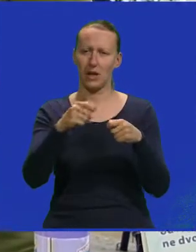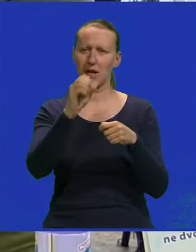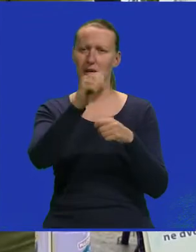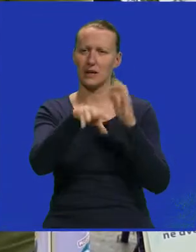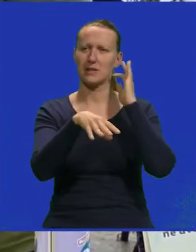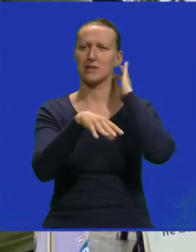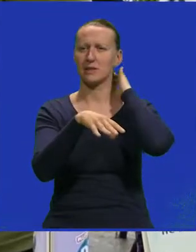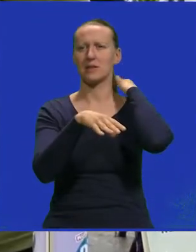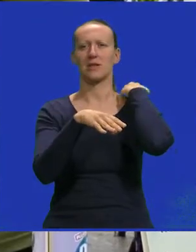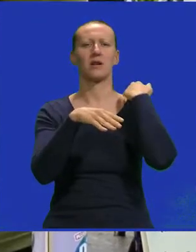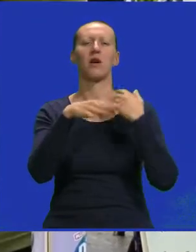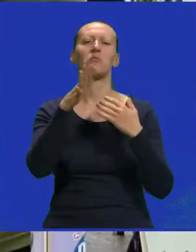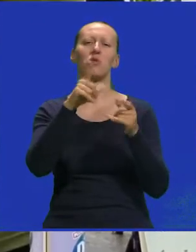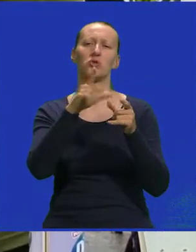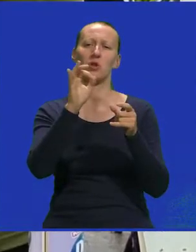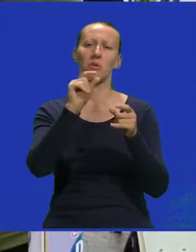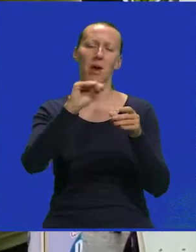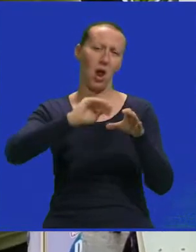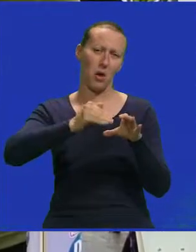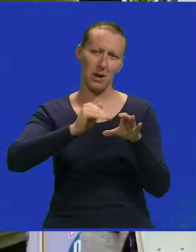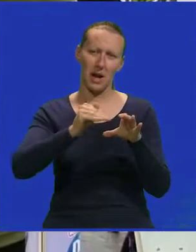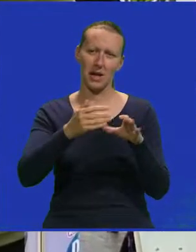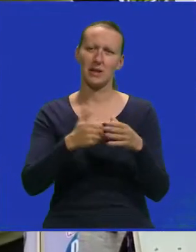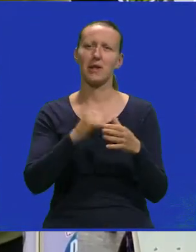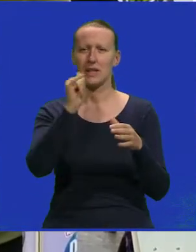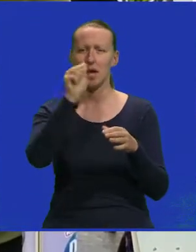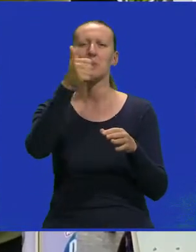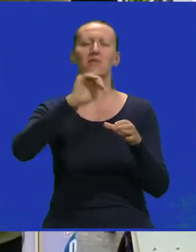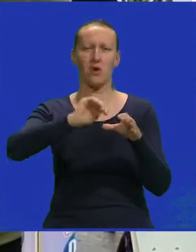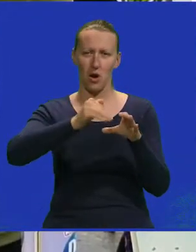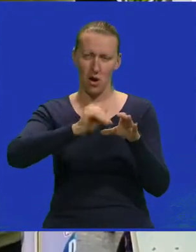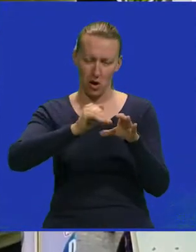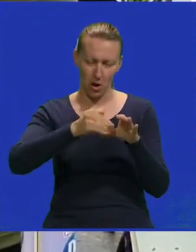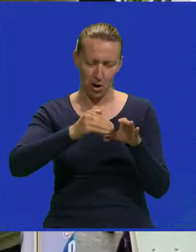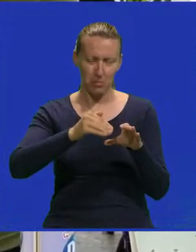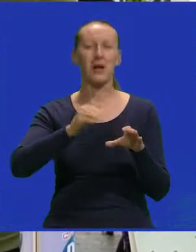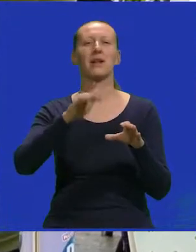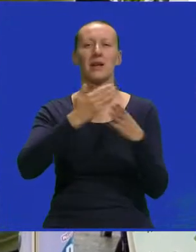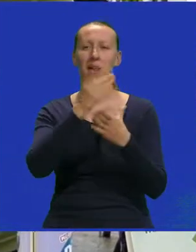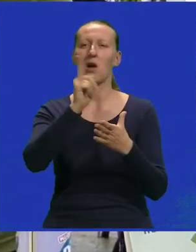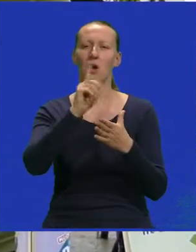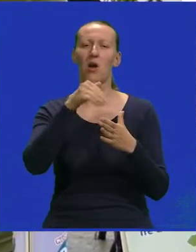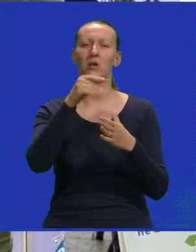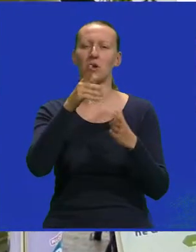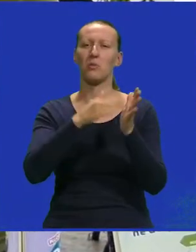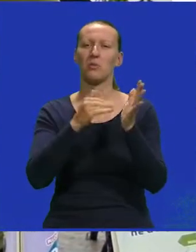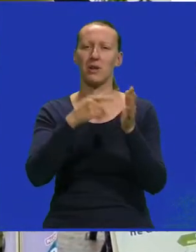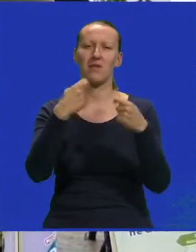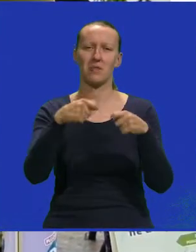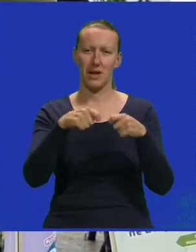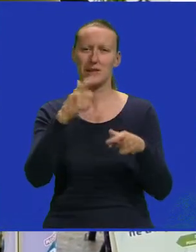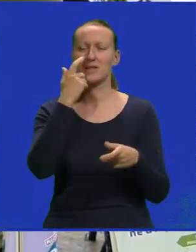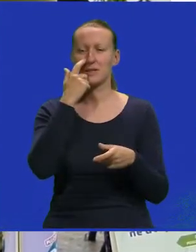plastiku. Forš bi je bilo dobro malo oprati. Da, prvo oprati, jer ako ne, onda je to prljava